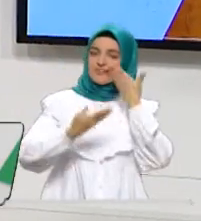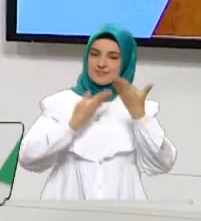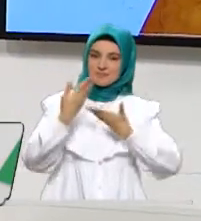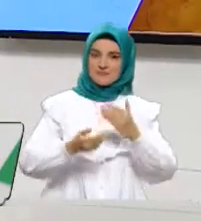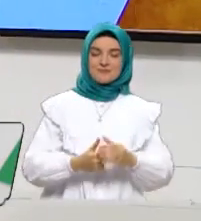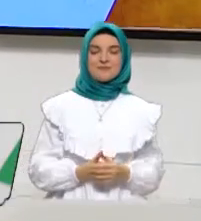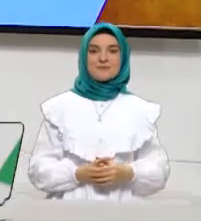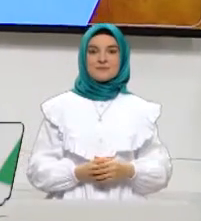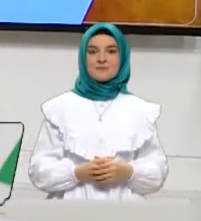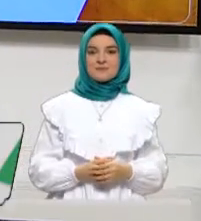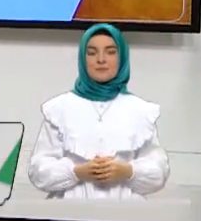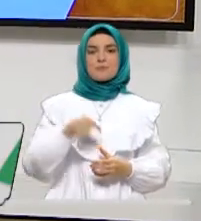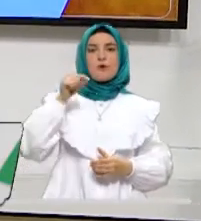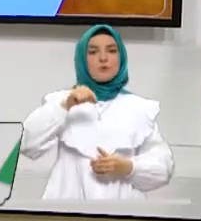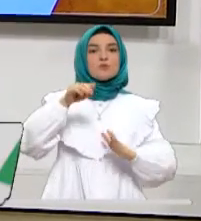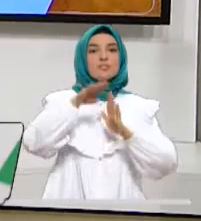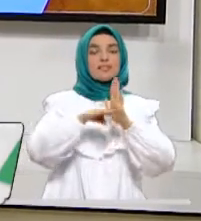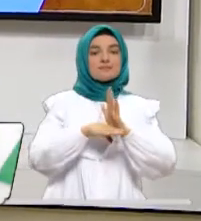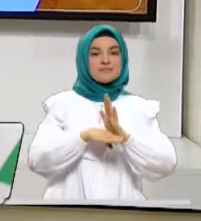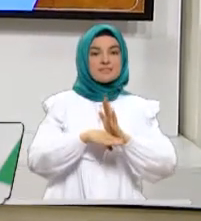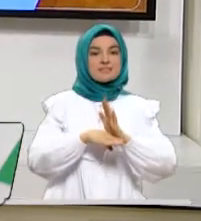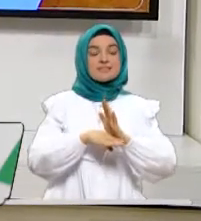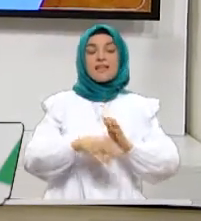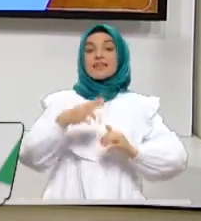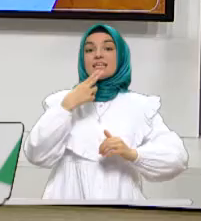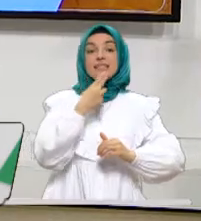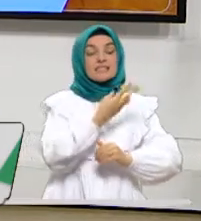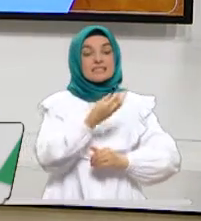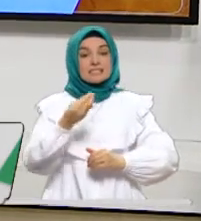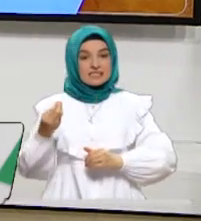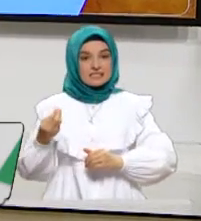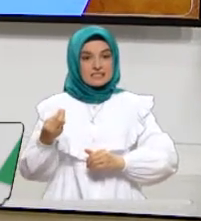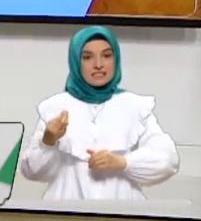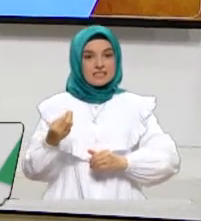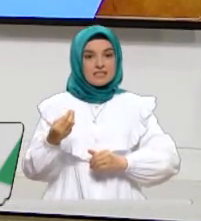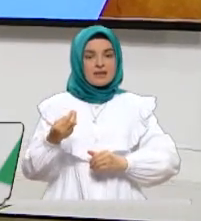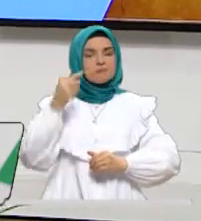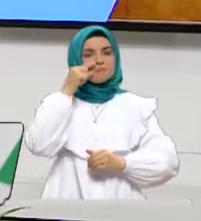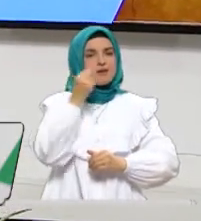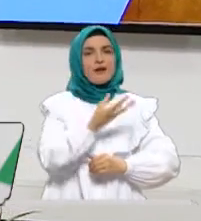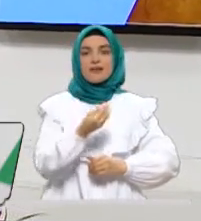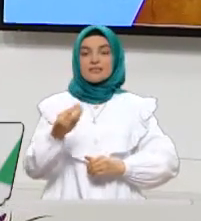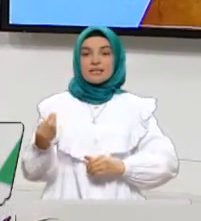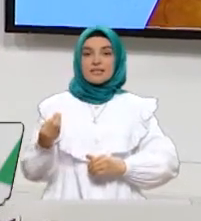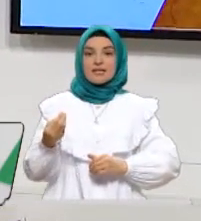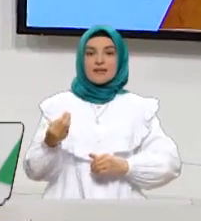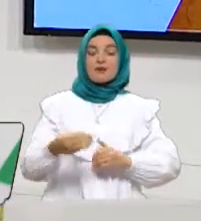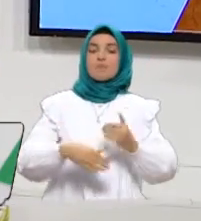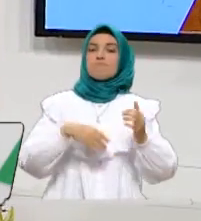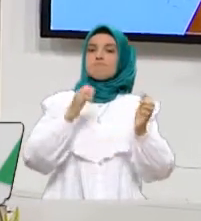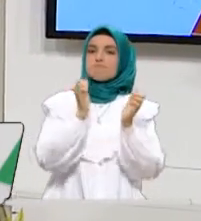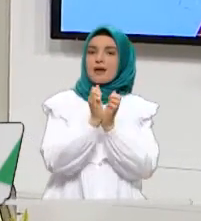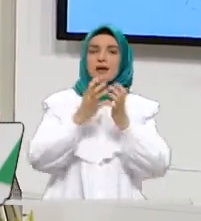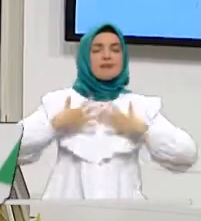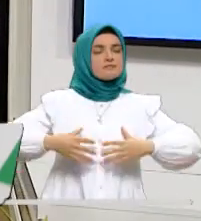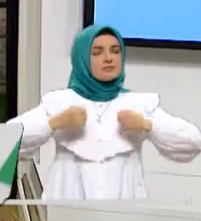bahsetmek istiyorum efendim. Bugün yayınımızda hanımefendileri, hatta yalnızca hanımefendileri değil, beyefendileri ve dolaylı olarak aile sağlığımızı